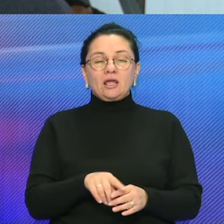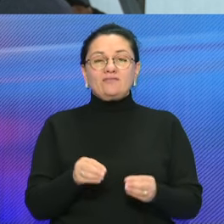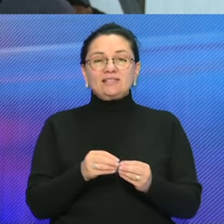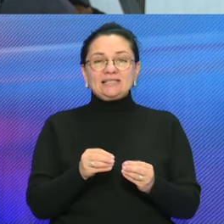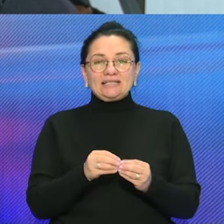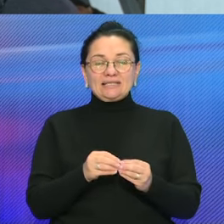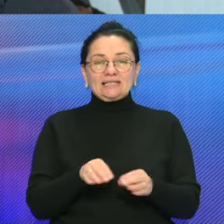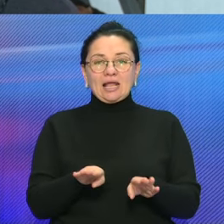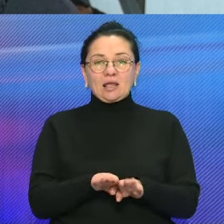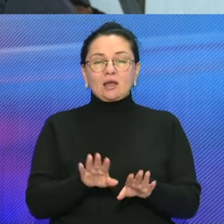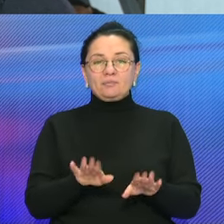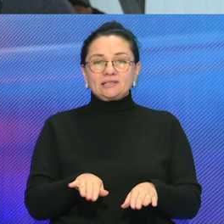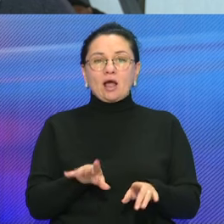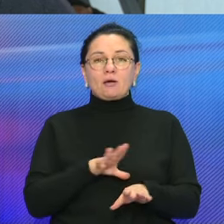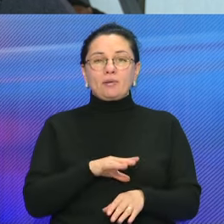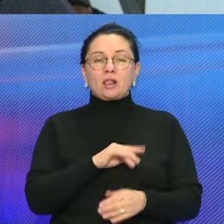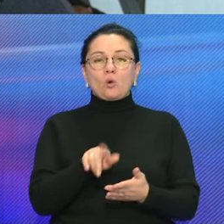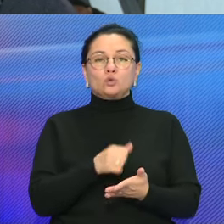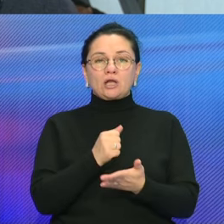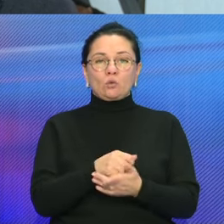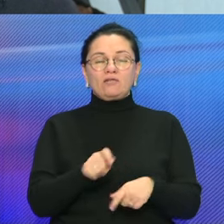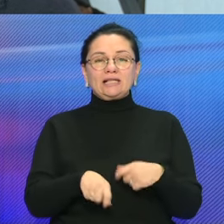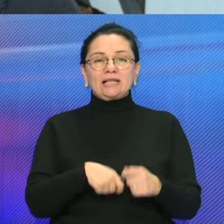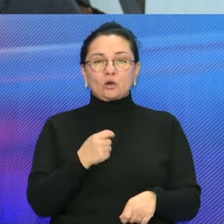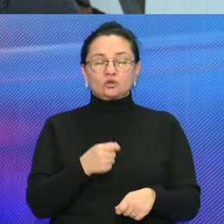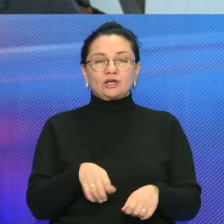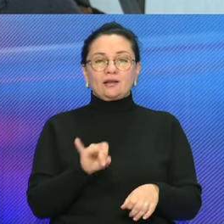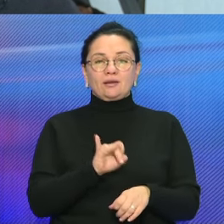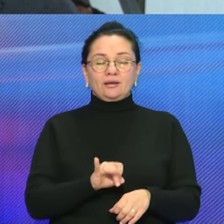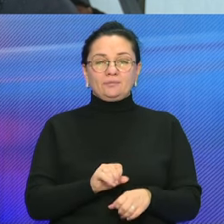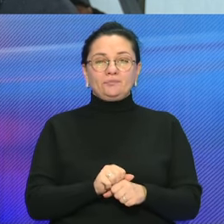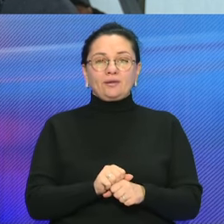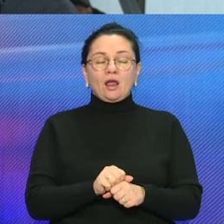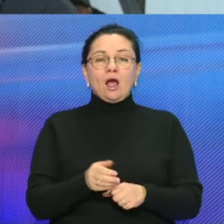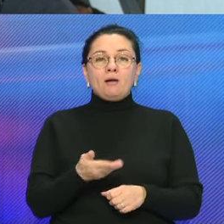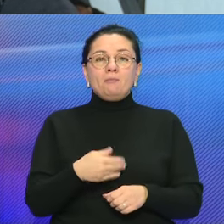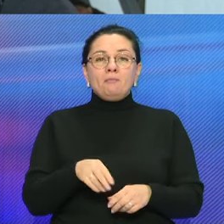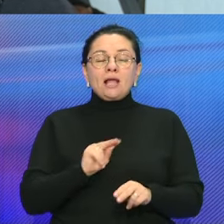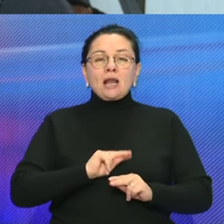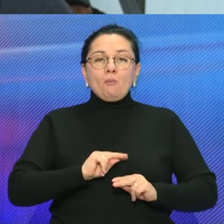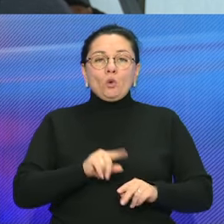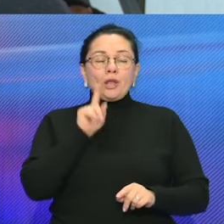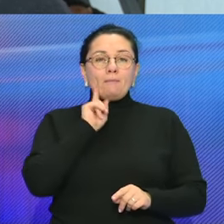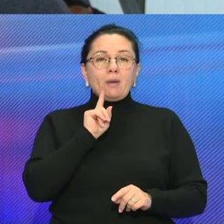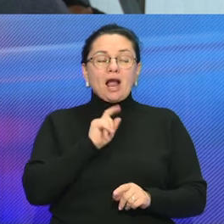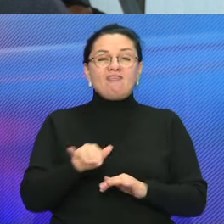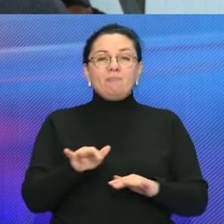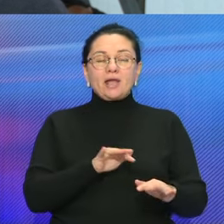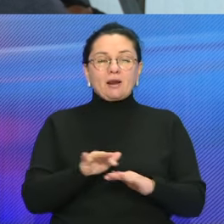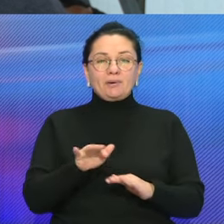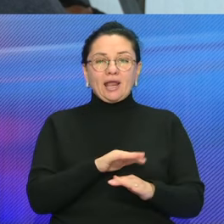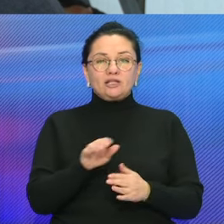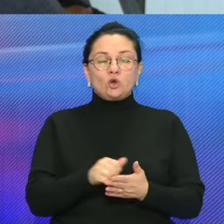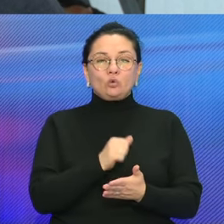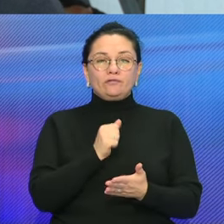субъектах хозяйствования были установлены нарушения, и мы работаем пока в мероприятиях